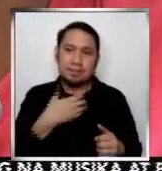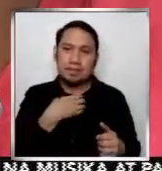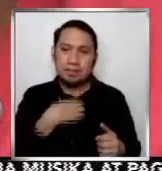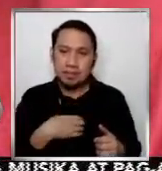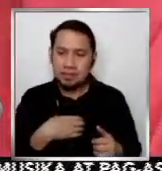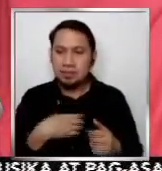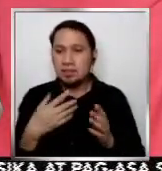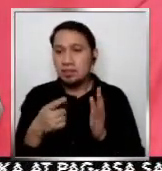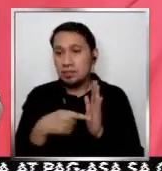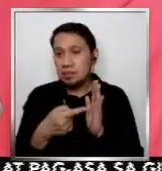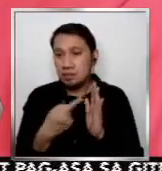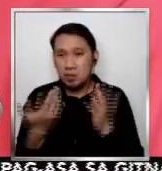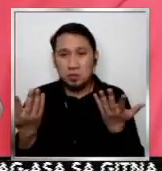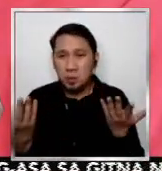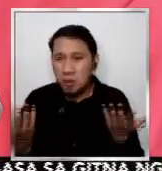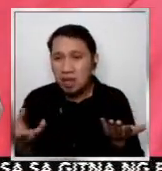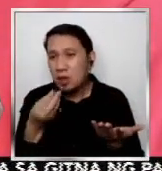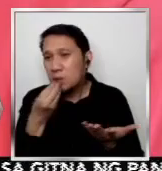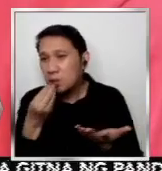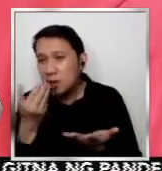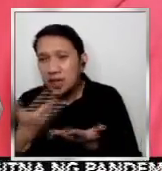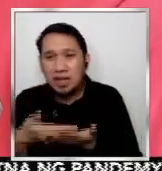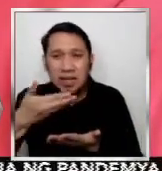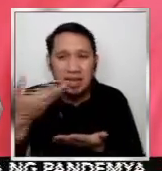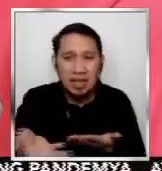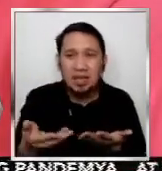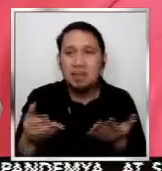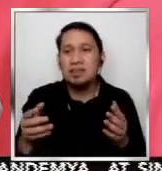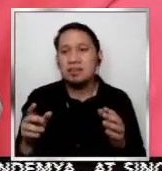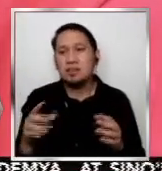na mabibili ng pagkain, tubig lang po.